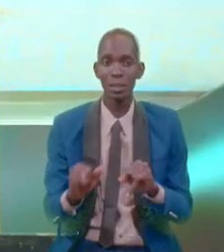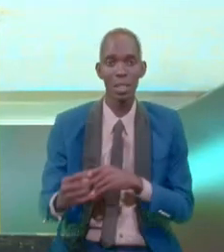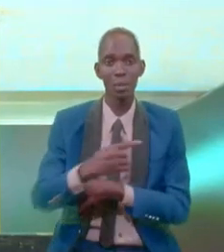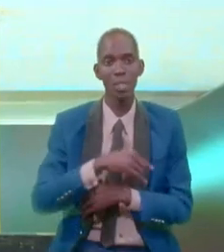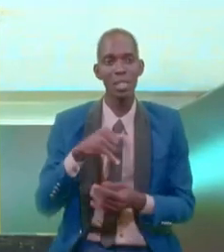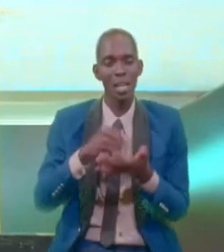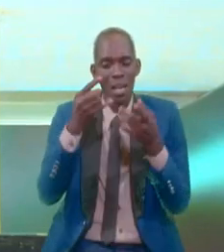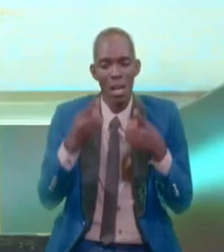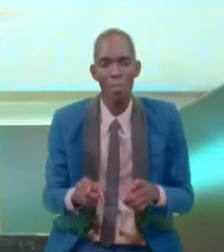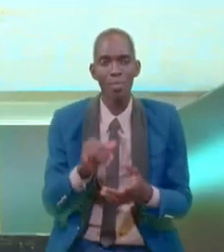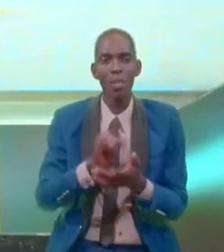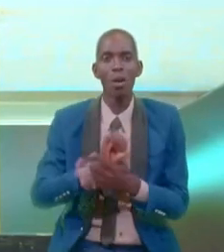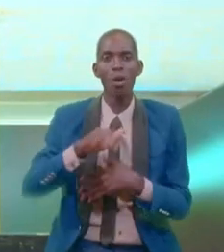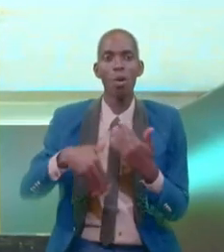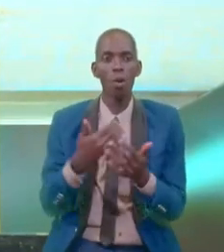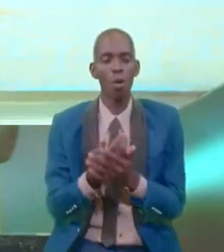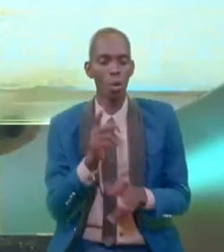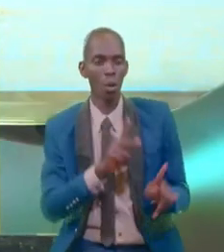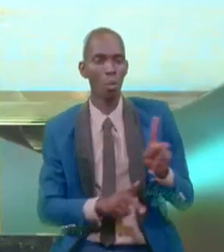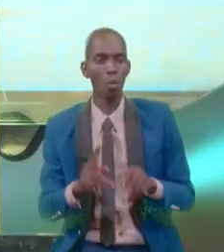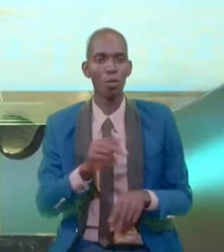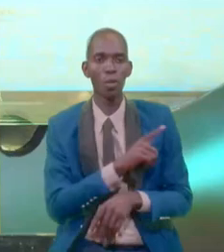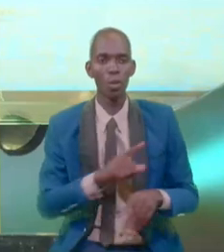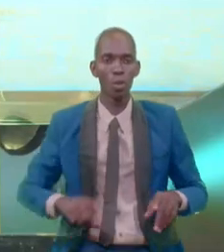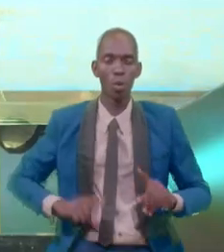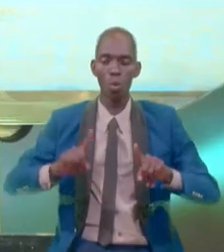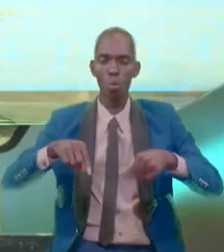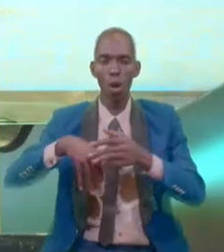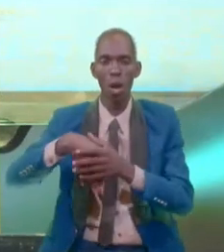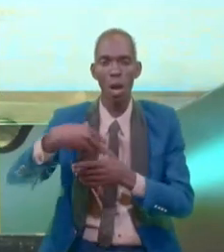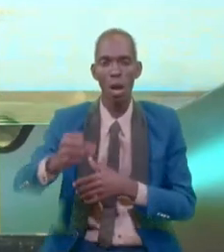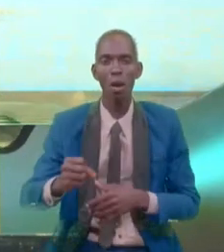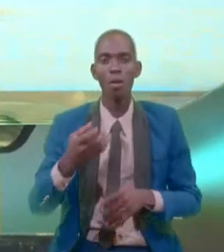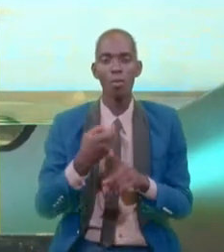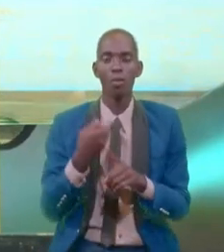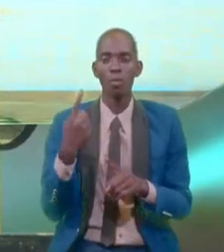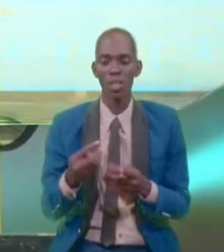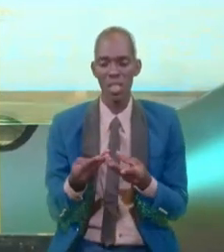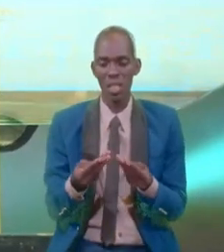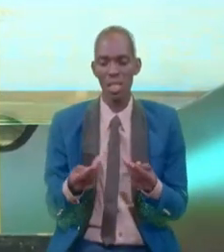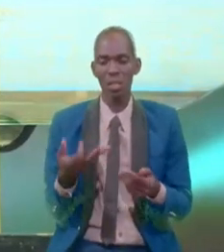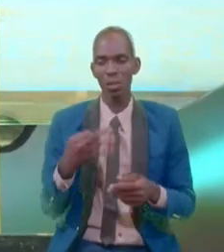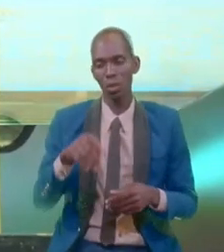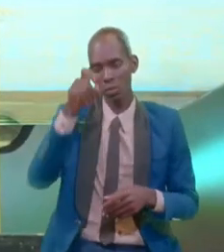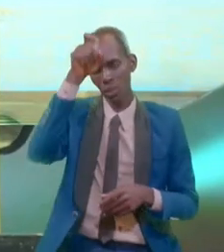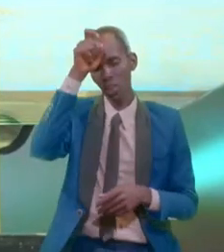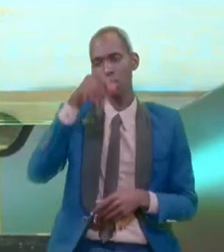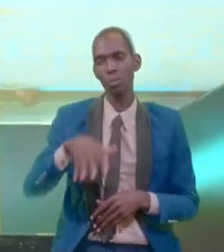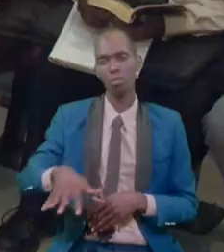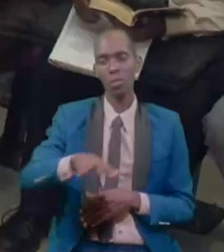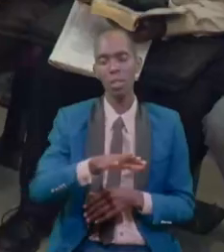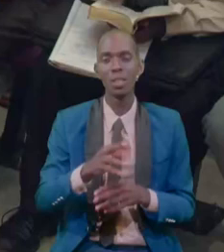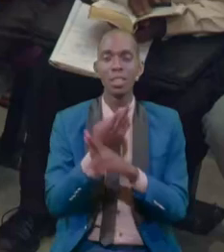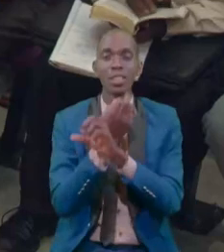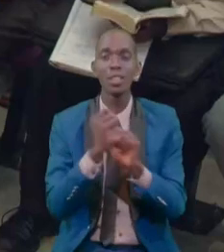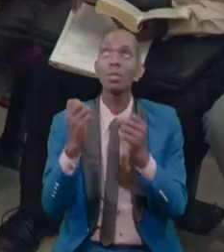toutes les armées de l'Éternel sortirent du pays d'Égypte. La